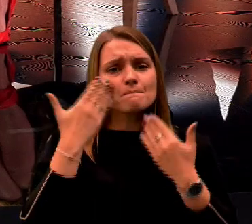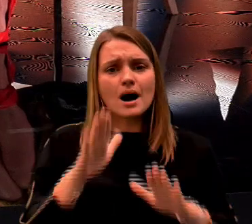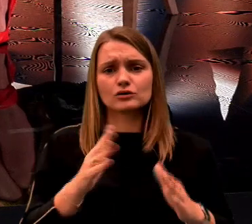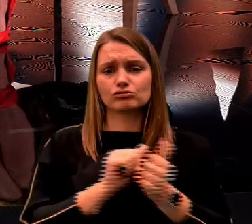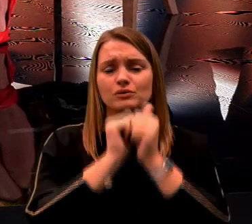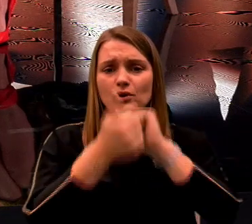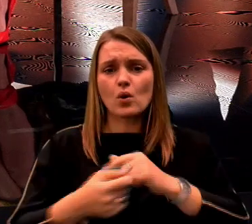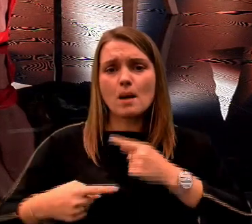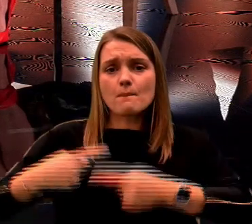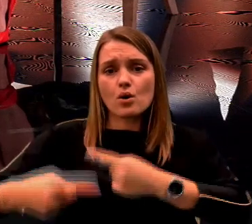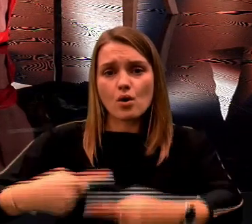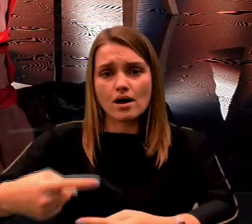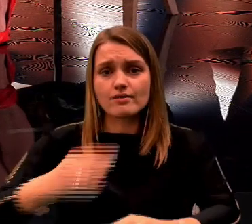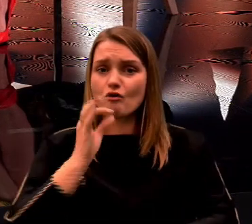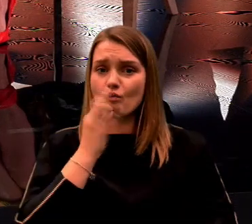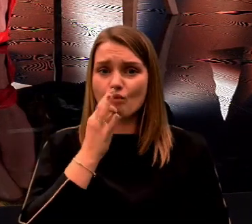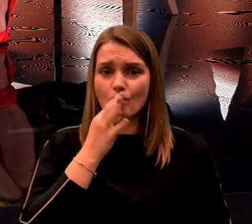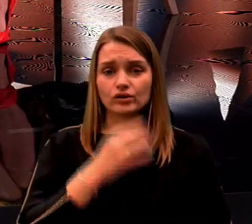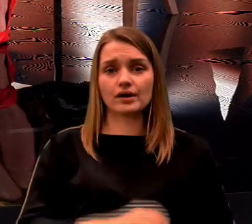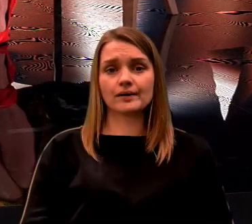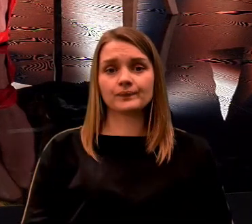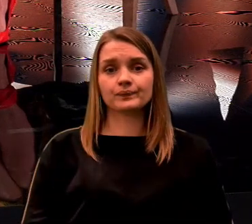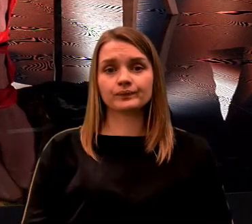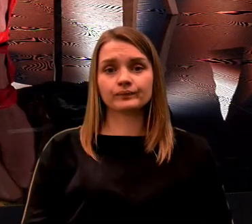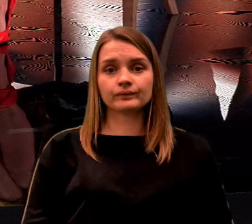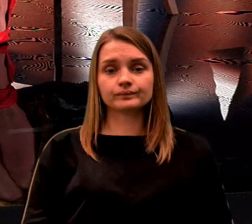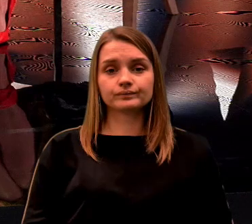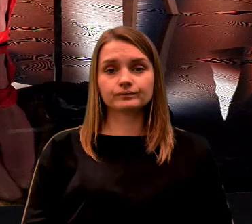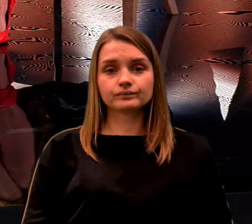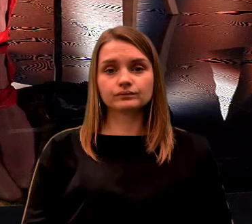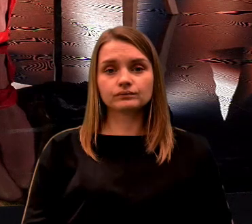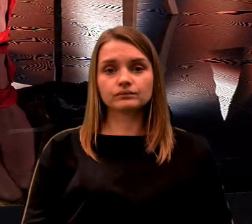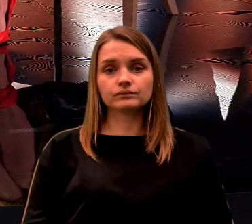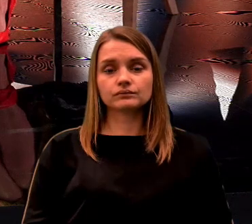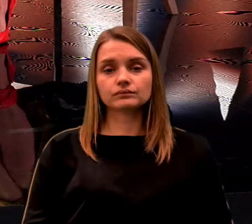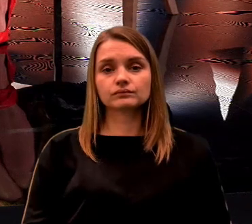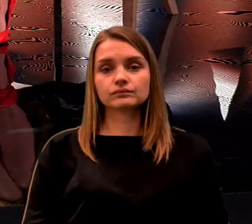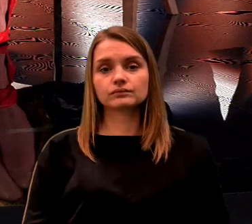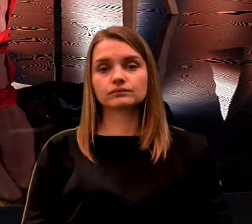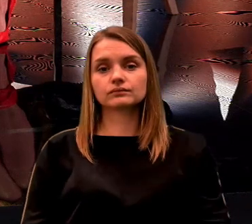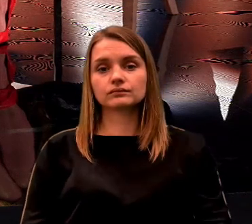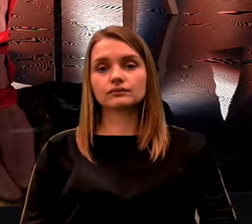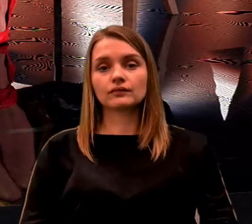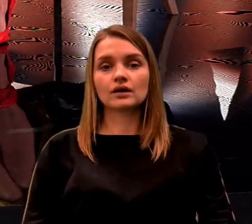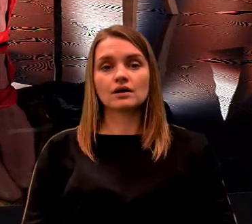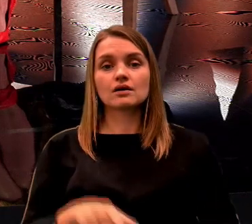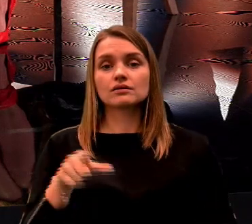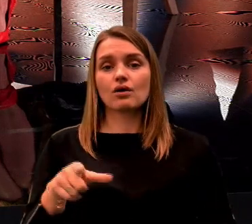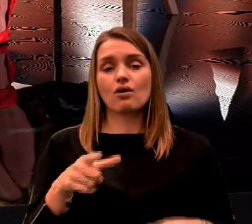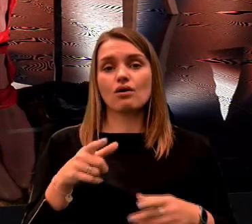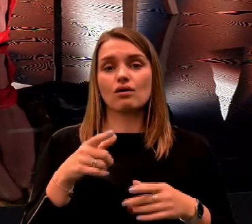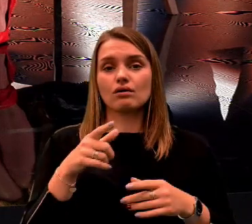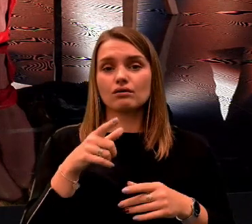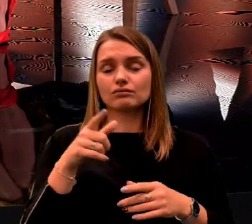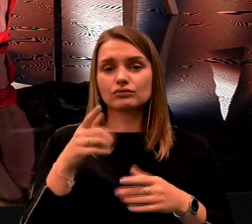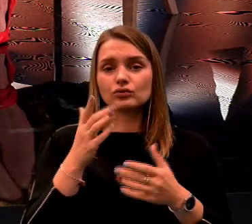pokolenie, które okazuje się jest trochę, mimo że nie lubi mówić, że jest liberalne, ale de facto robi się coraz bardziej liberalne.